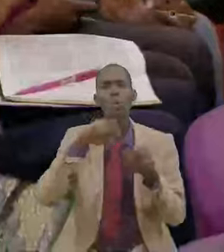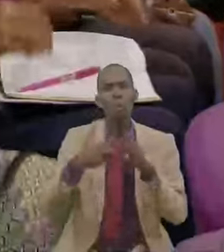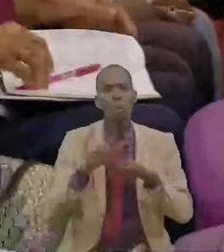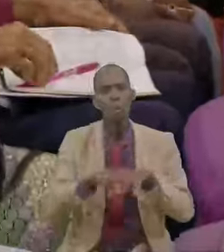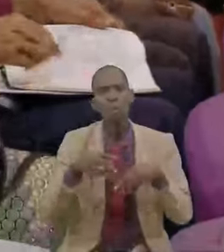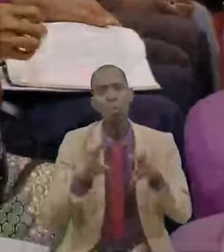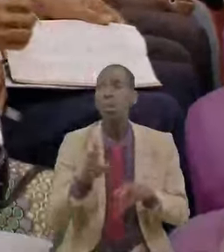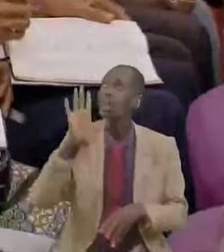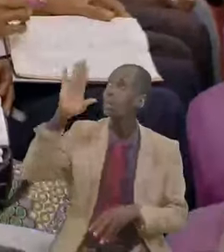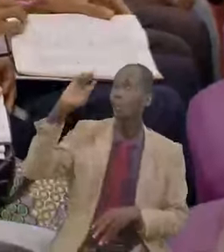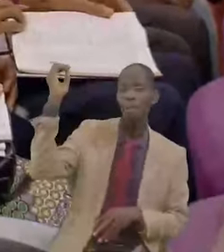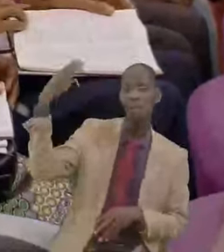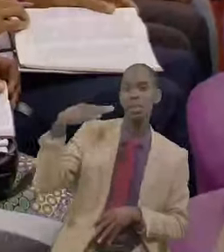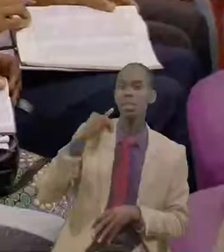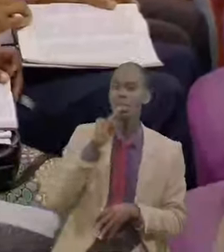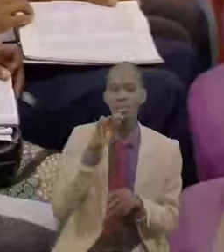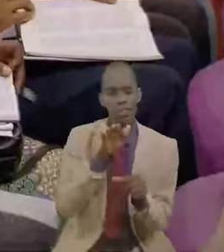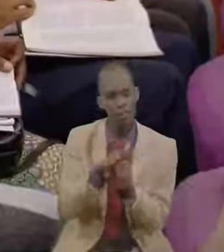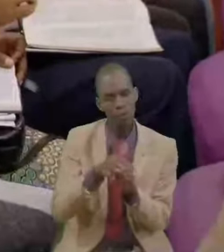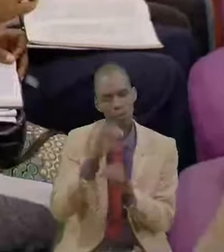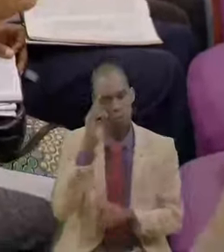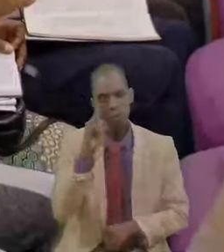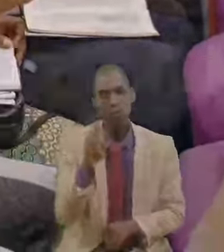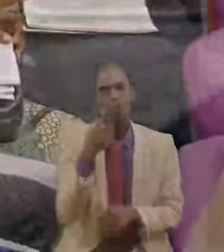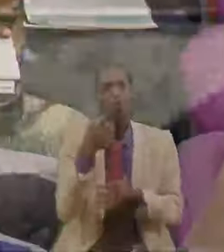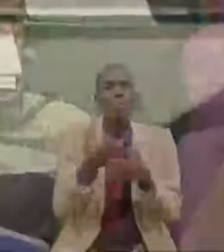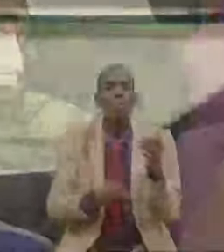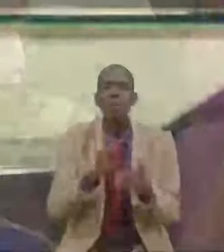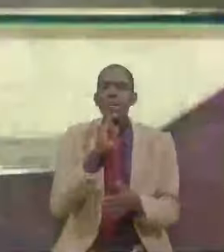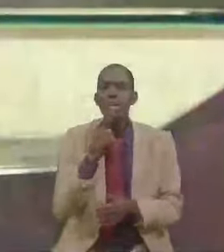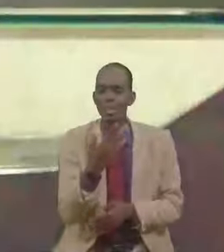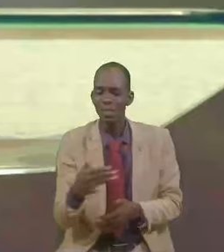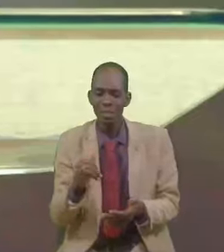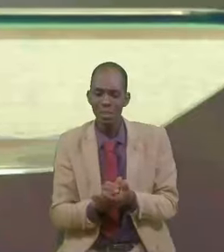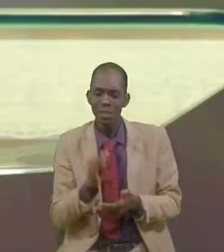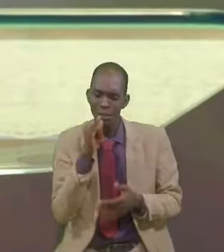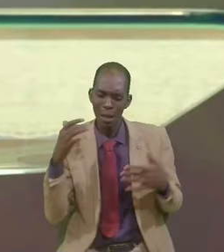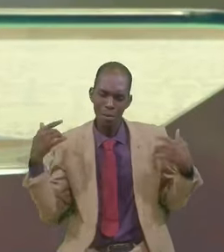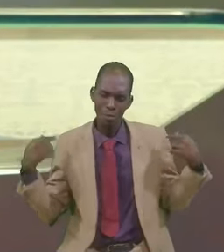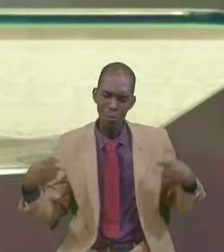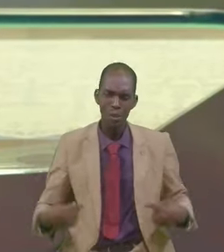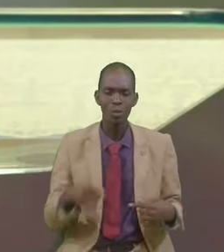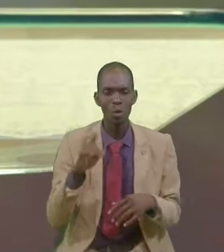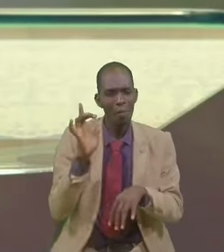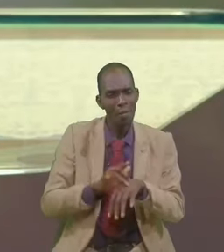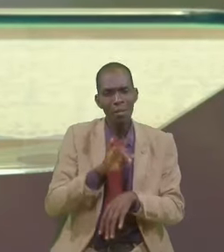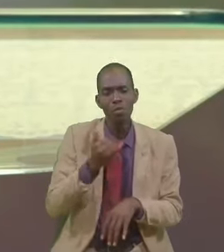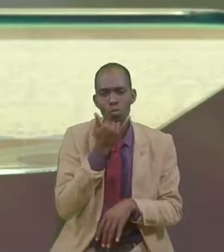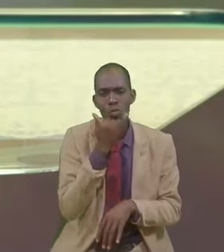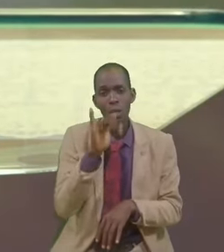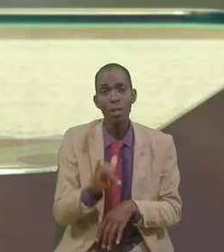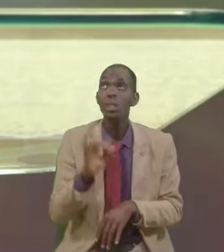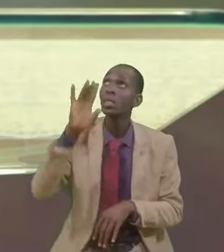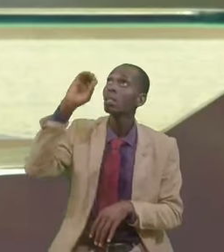sur ton chemin? Sa grâce te suffit. Quelle est la chose qui te pique ce soir? Sa grâce te